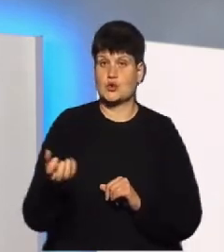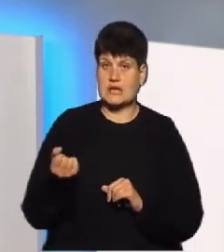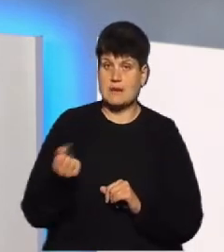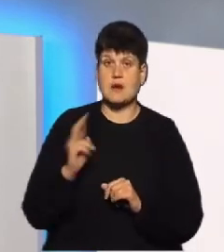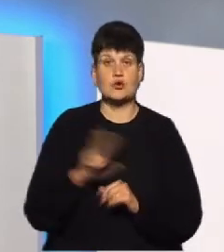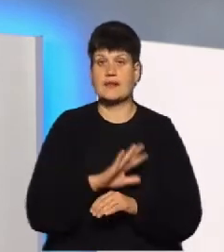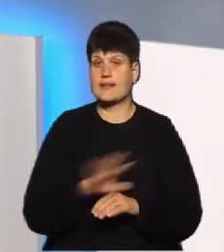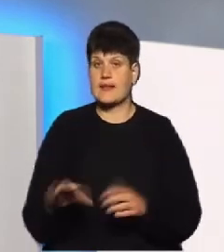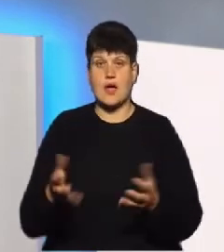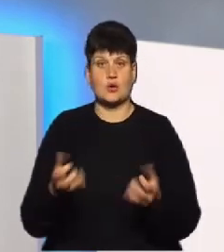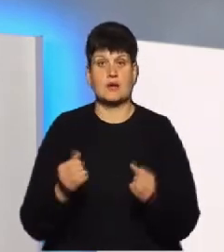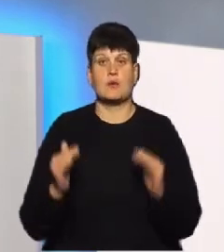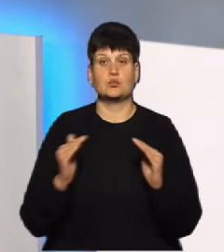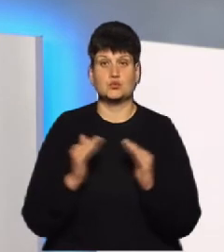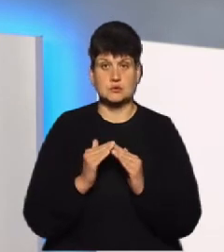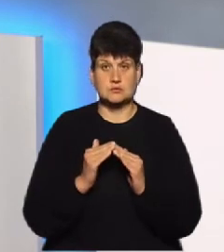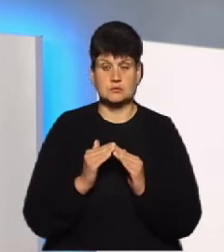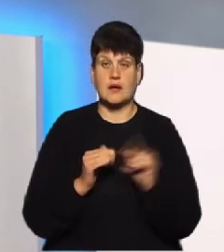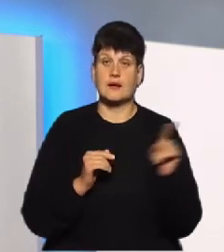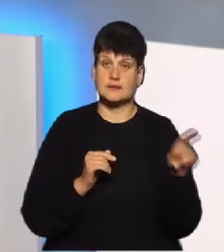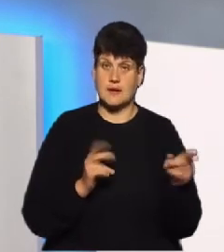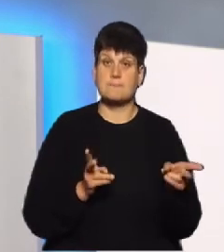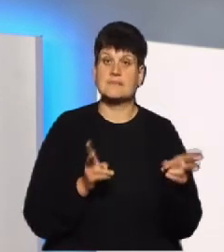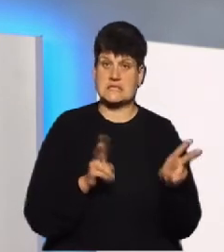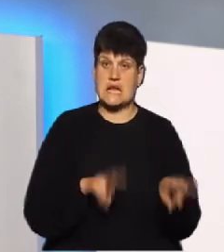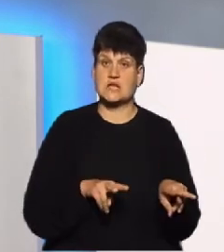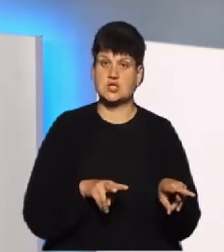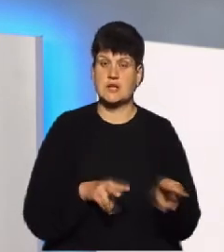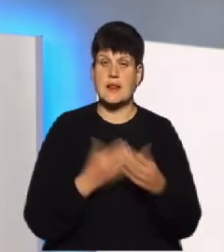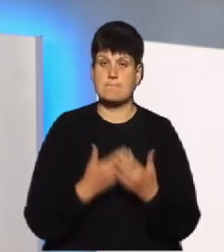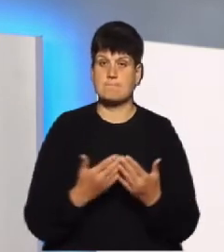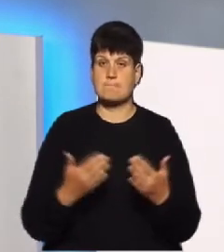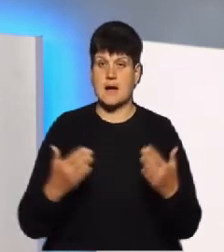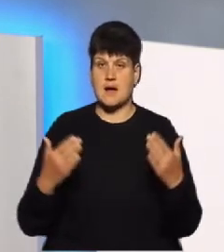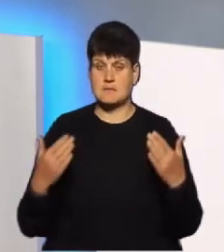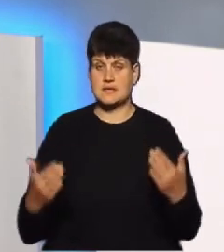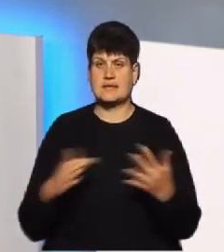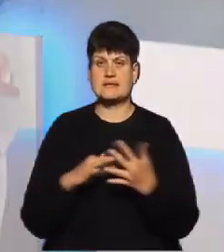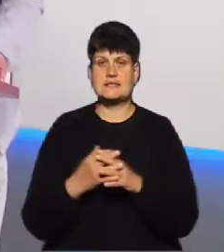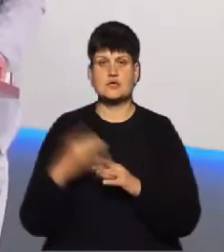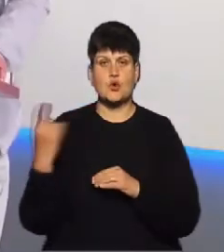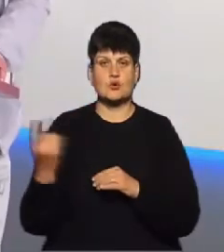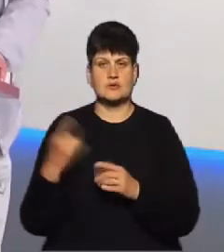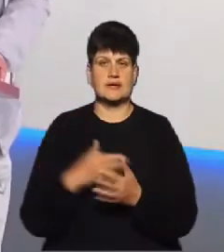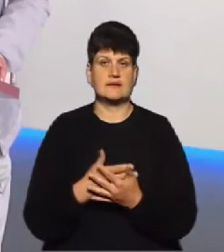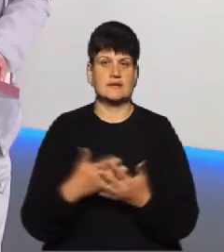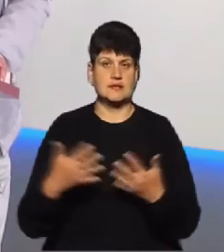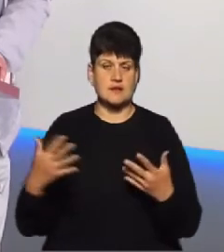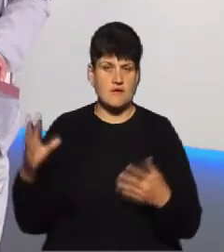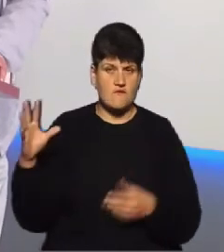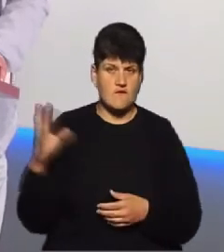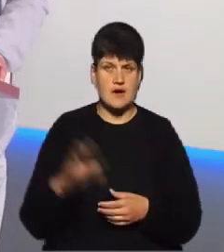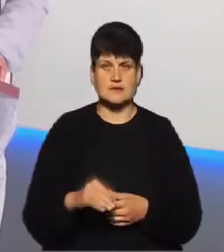будівлі, але там ми залишили меблі, сільськогосподарський інвентар весь, там